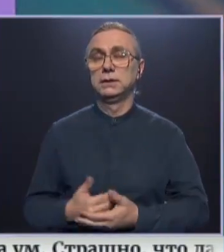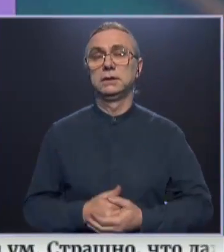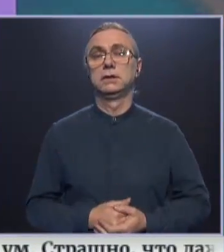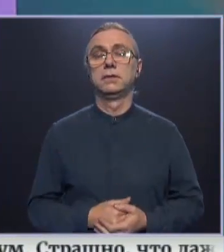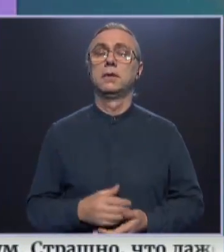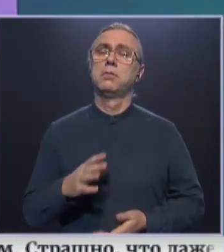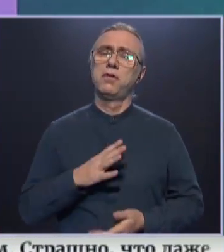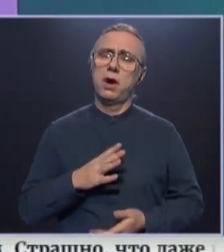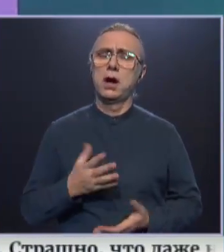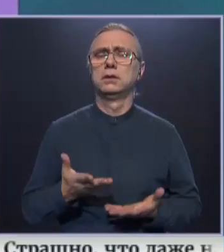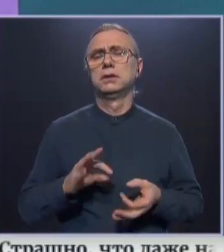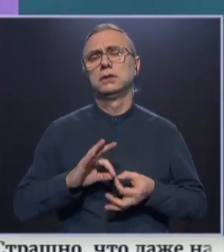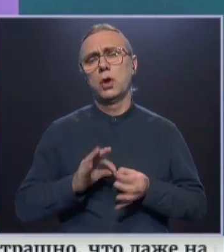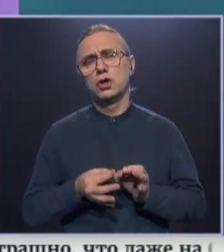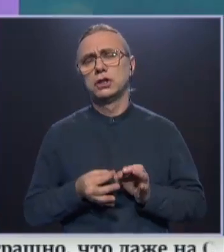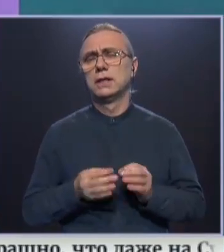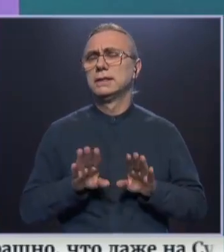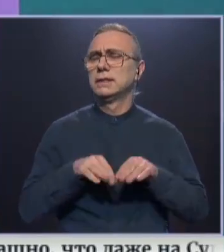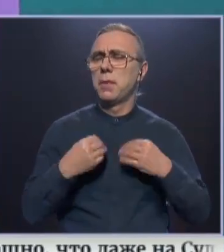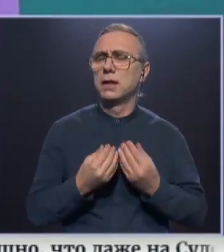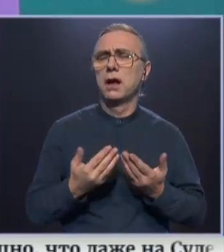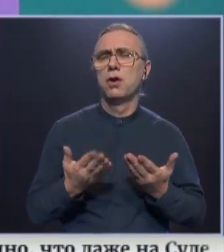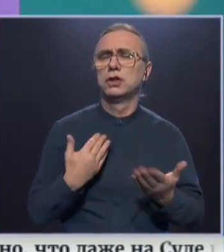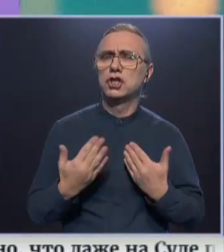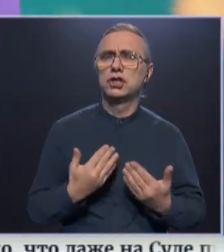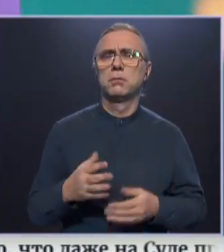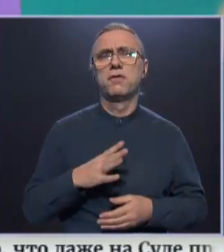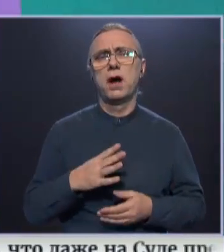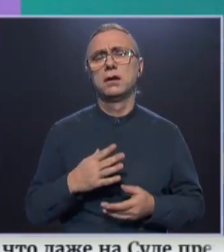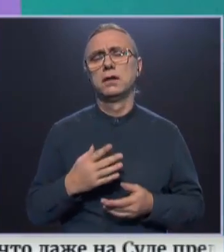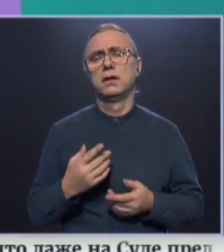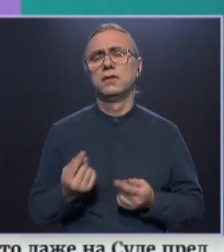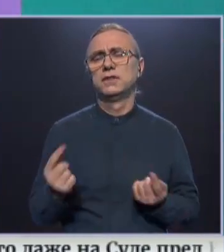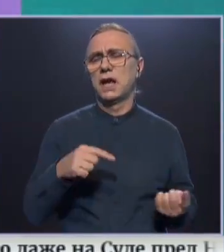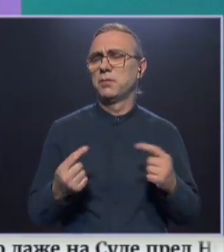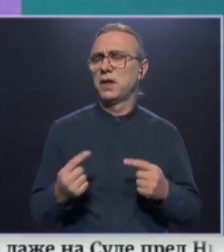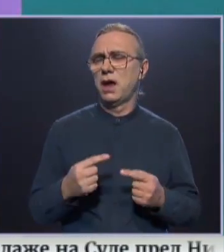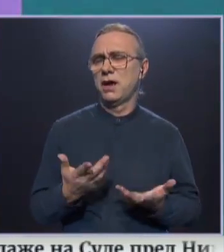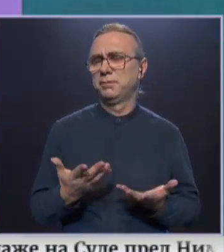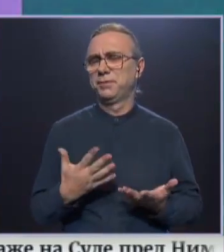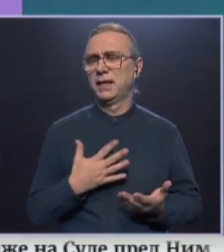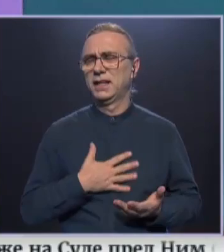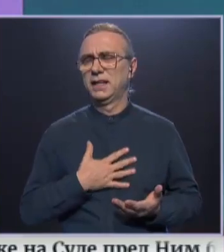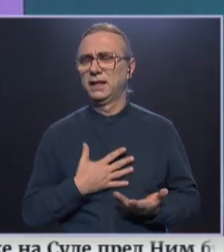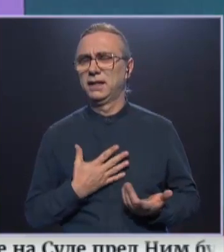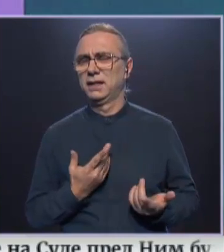бывают сложные семейные отношения, бывают какое-то взаимное неприятие, провокации.